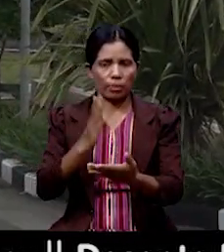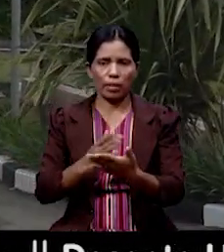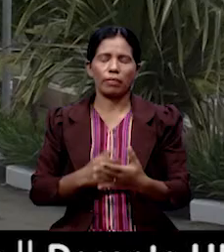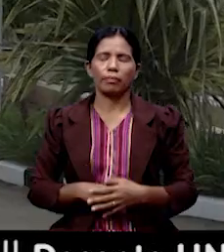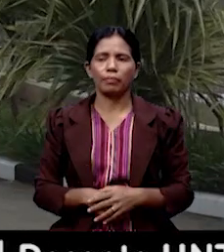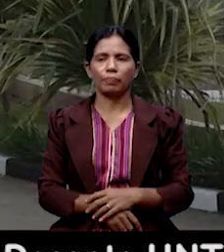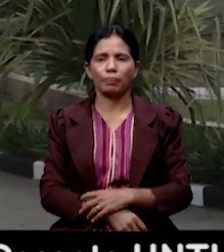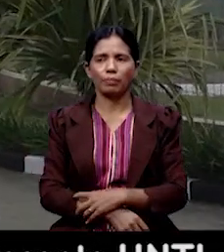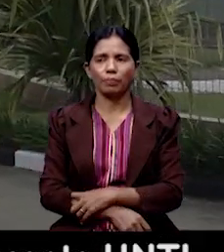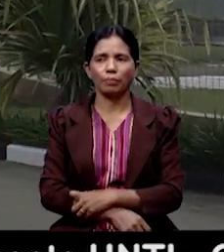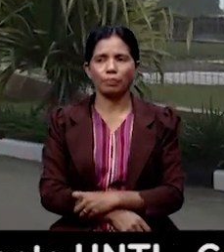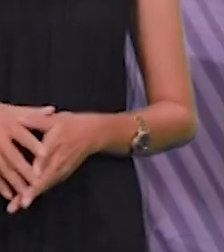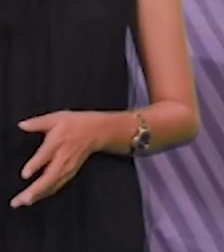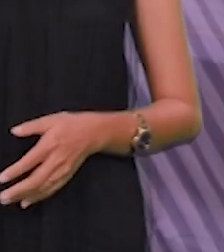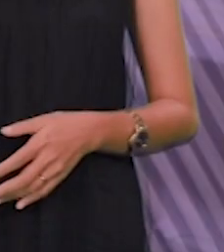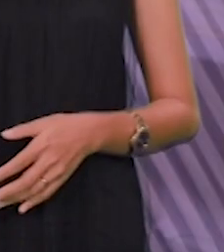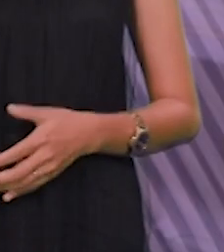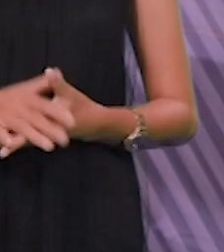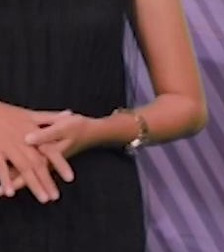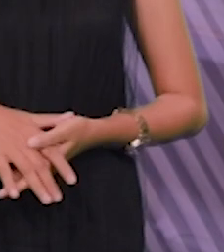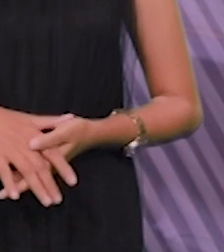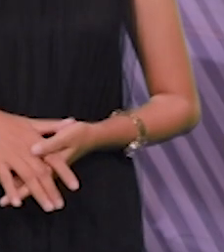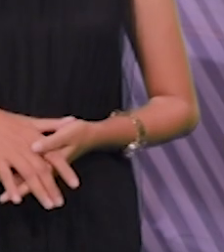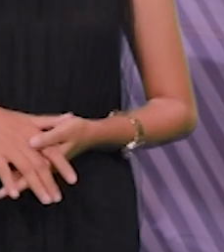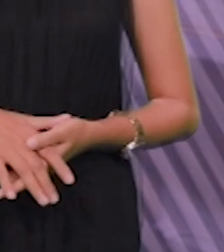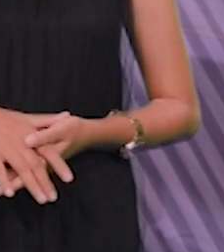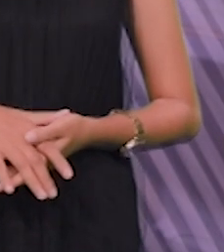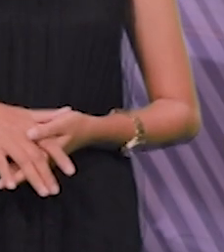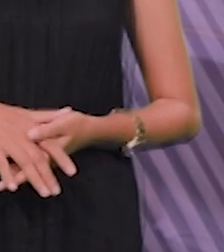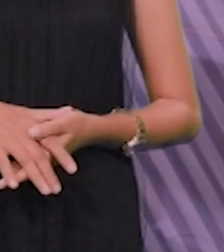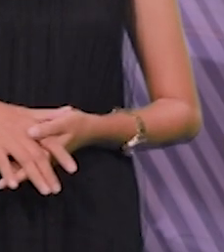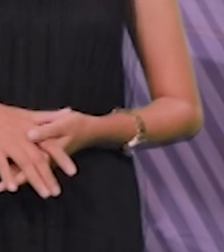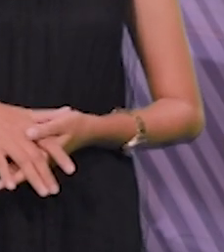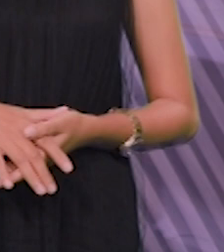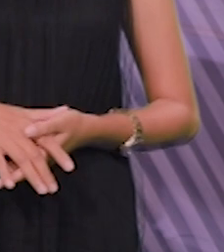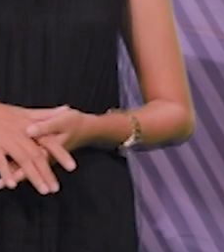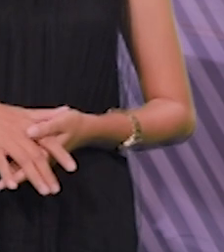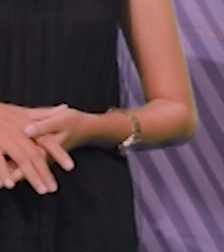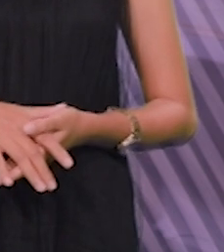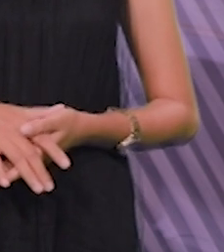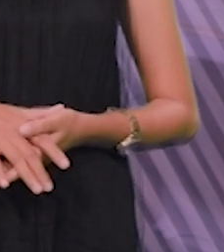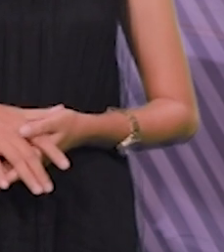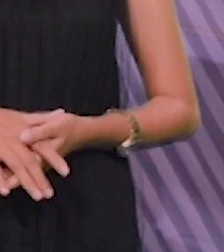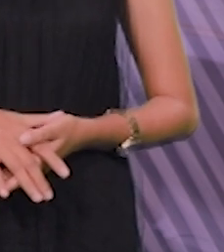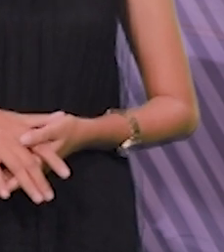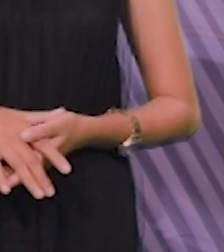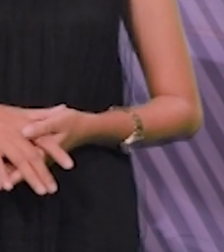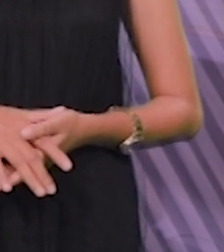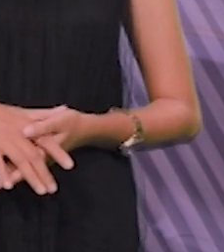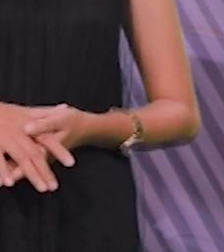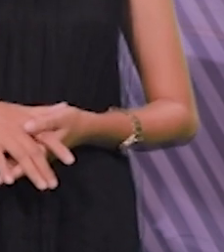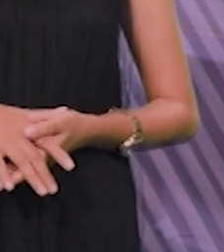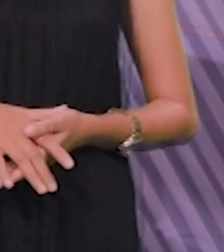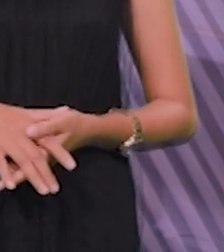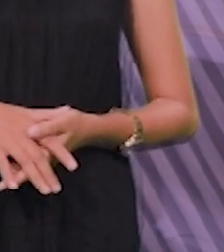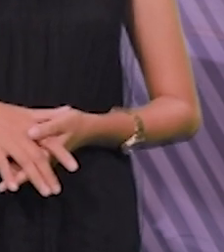Maya, GMN. Olá, que tal o like? Quero que te volte se gosta do vídeo e dane, por comentário, quero que recritica